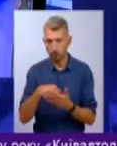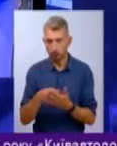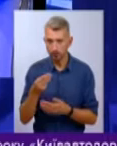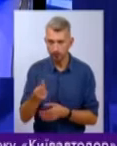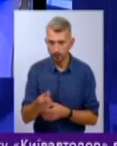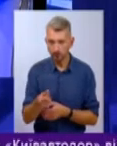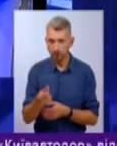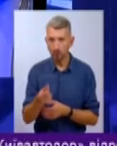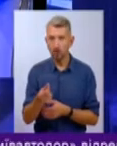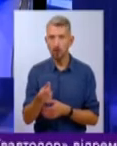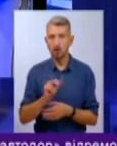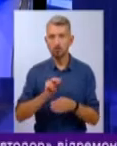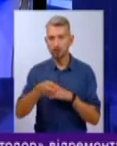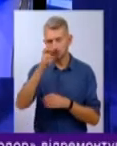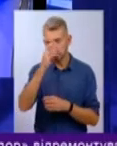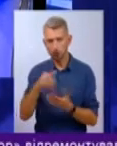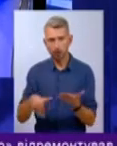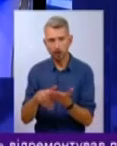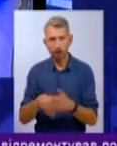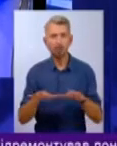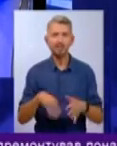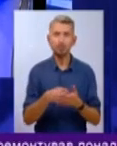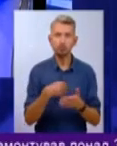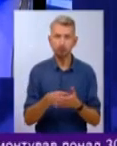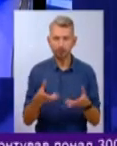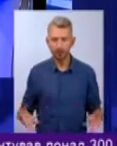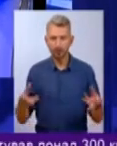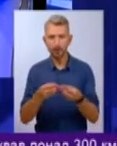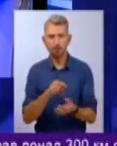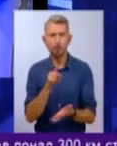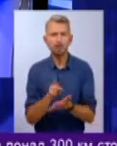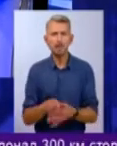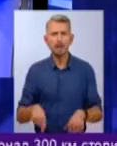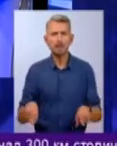він повинен дати через держсубвенцію, місцеві бюджети повинні настільки